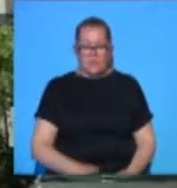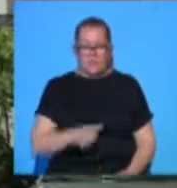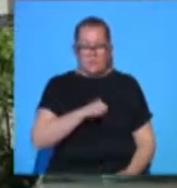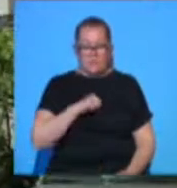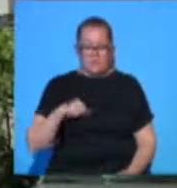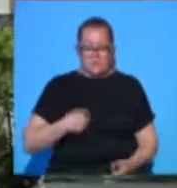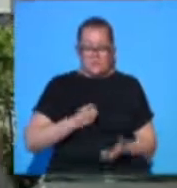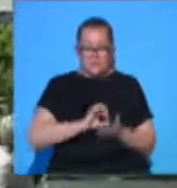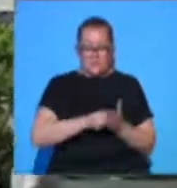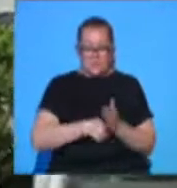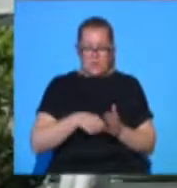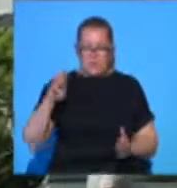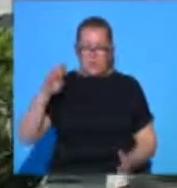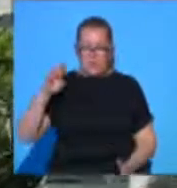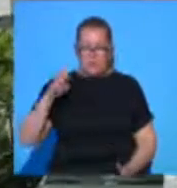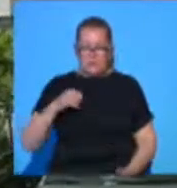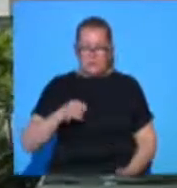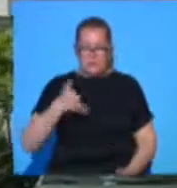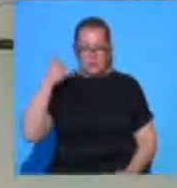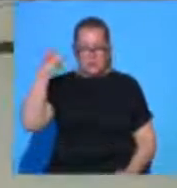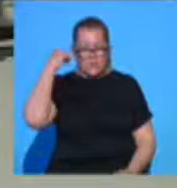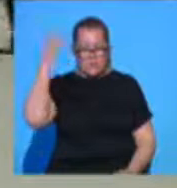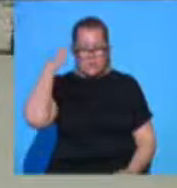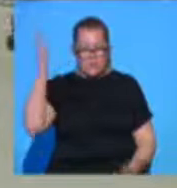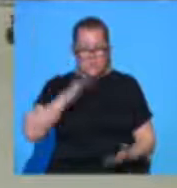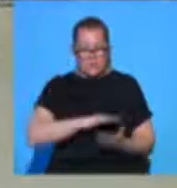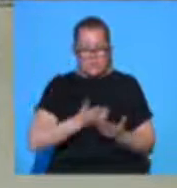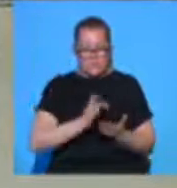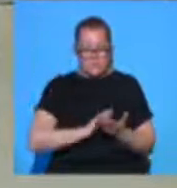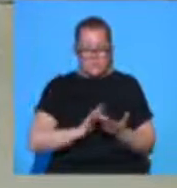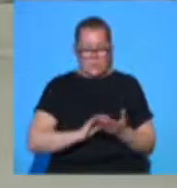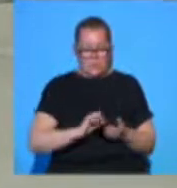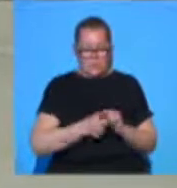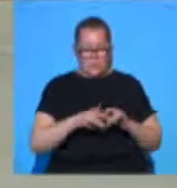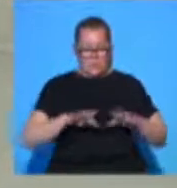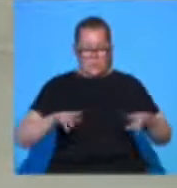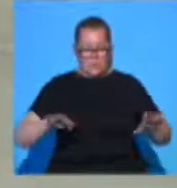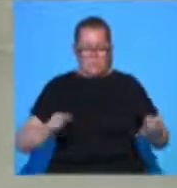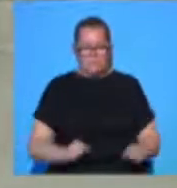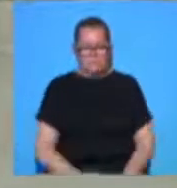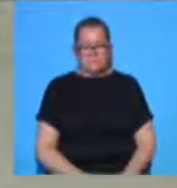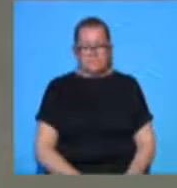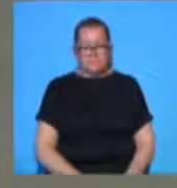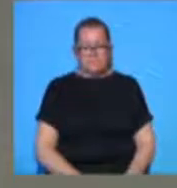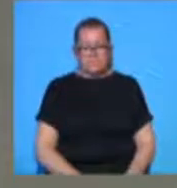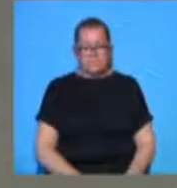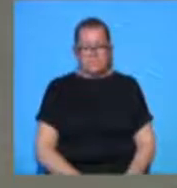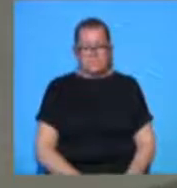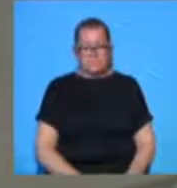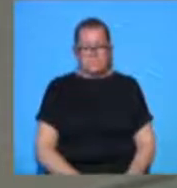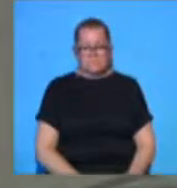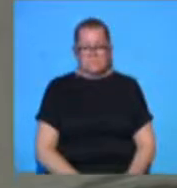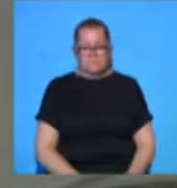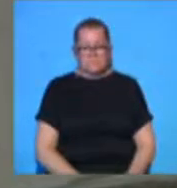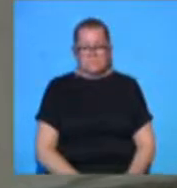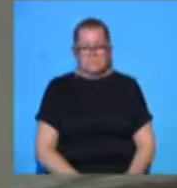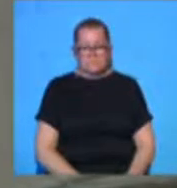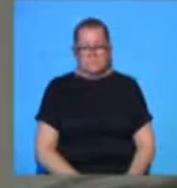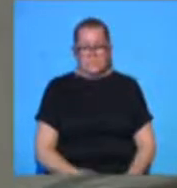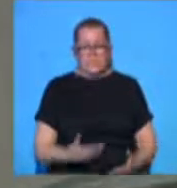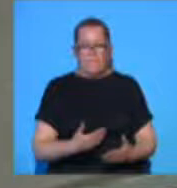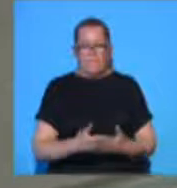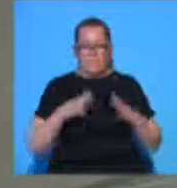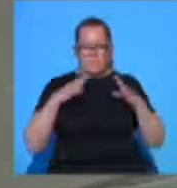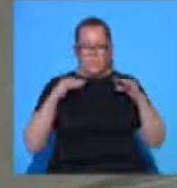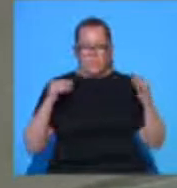Autorecenzarea o poate face oricine are un telefon inteligent, un laptop, tabletă sau calculator și un minim de experiență în utilizarea acestora. Pentru